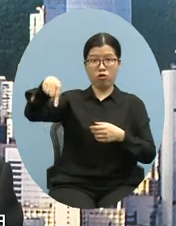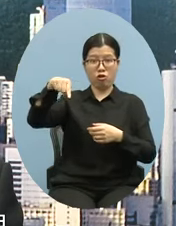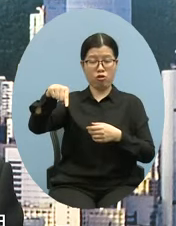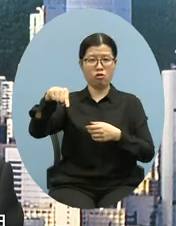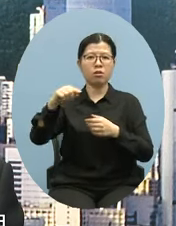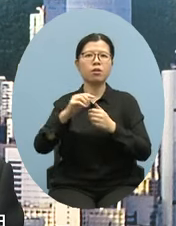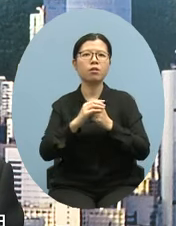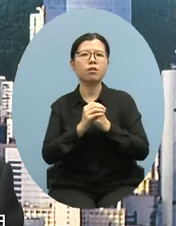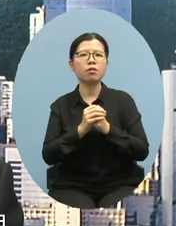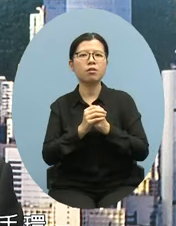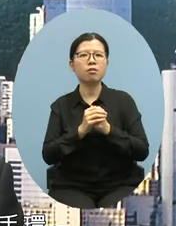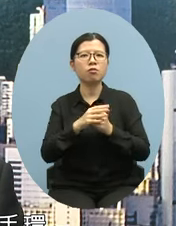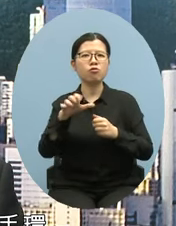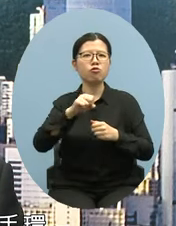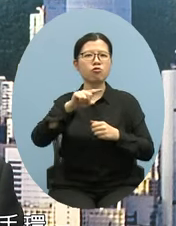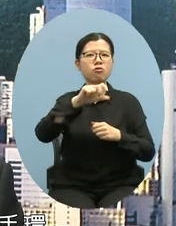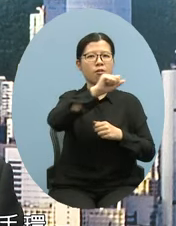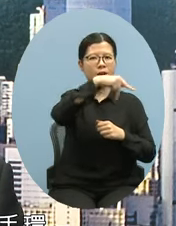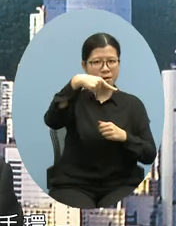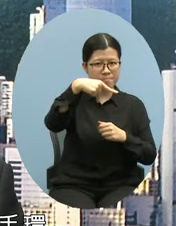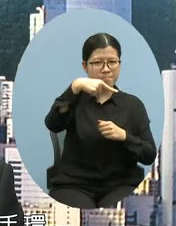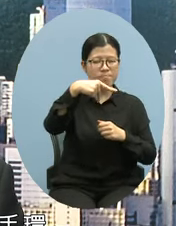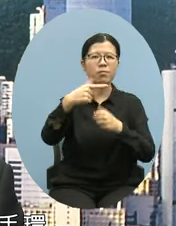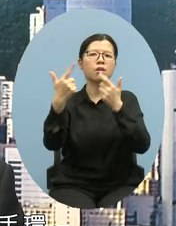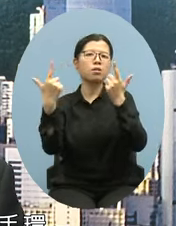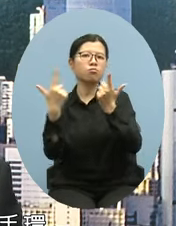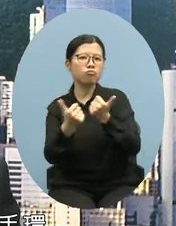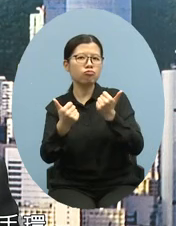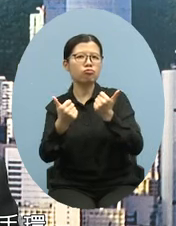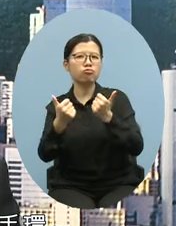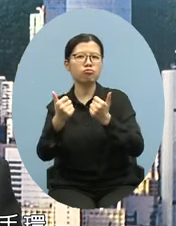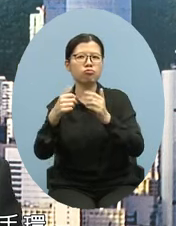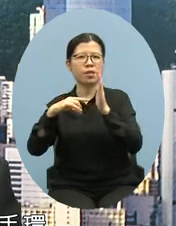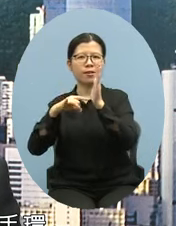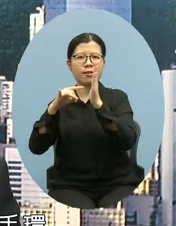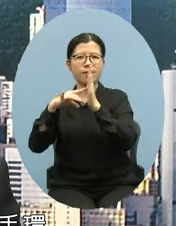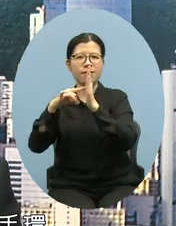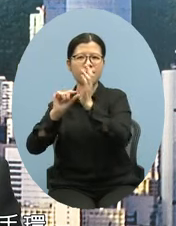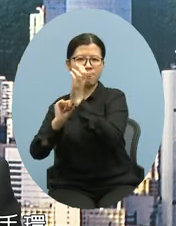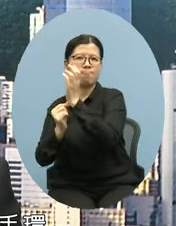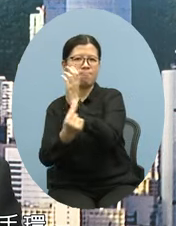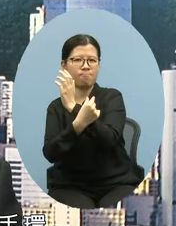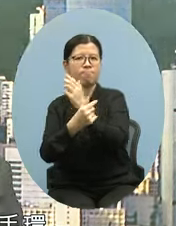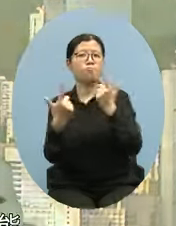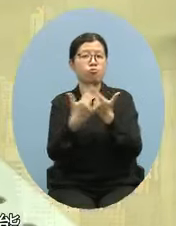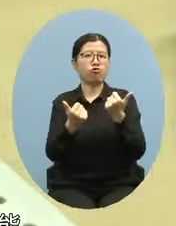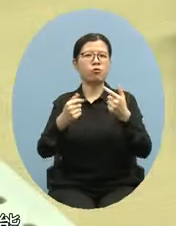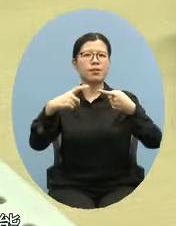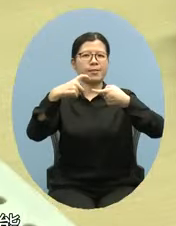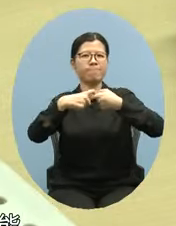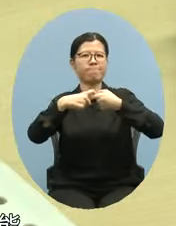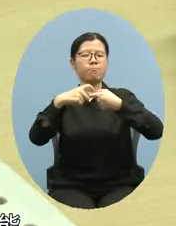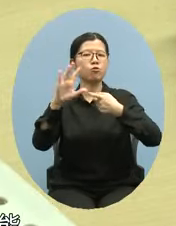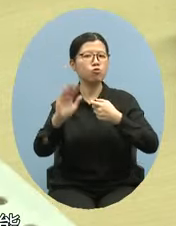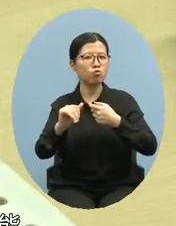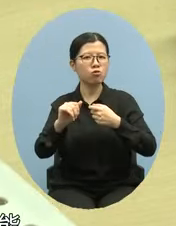場咧，係採用一個流動應用程式咧，配對一啲咧係電子手環嘅啦。咁因為電子